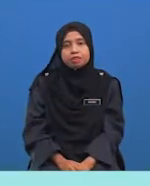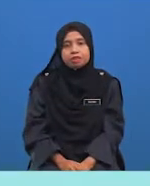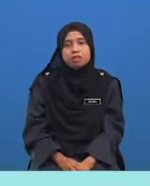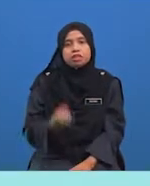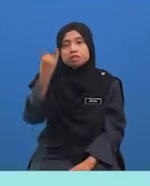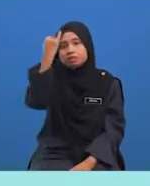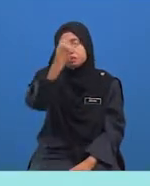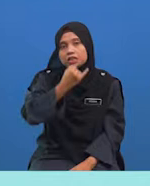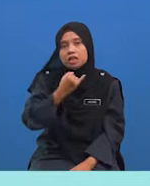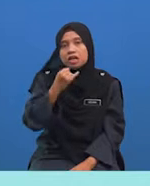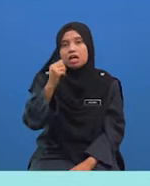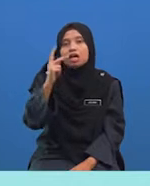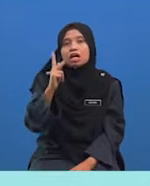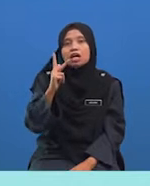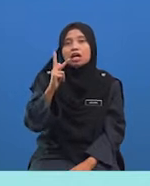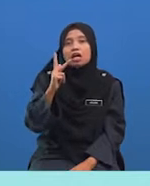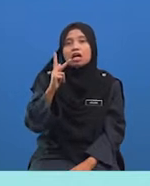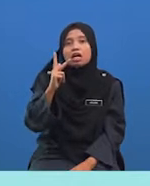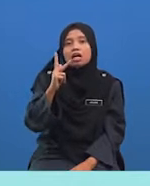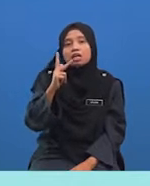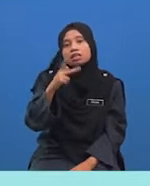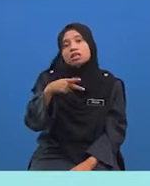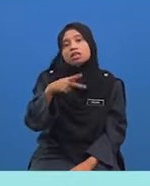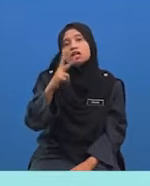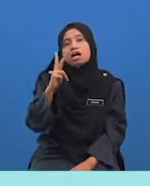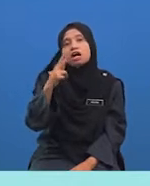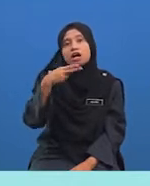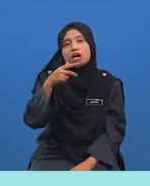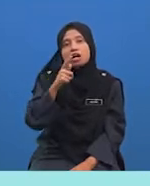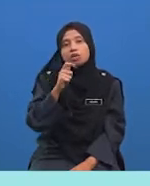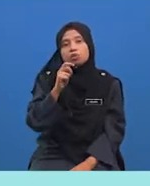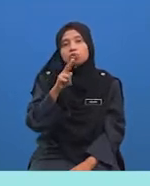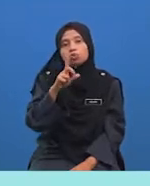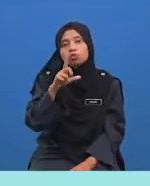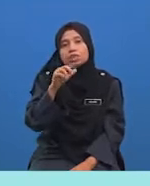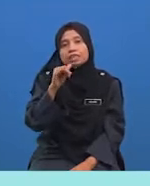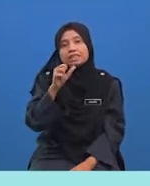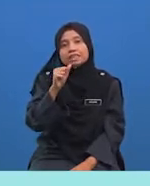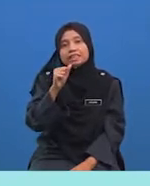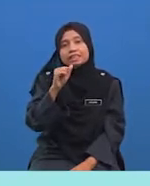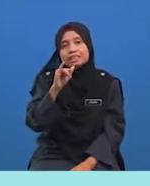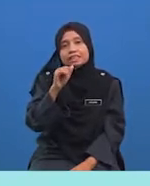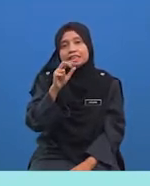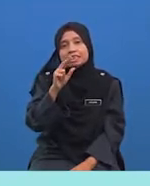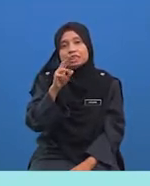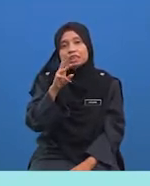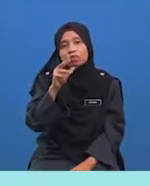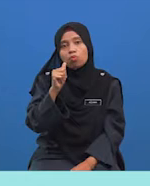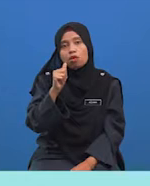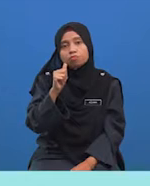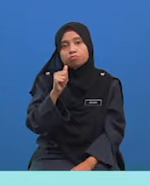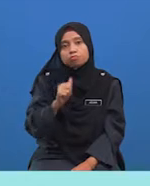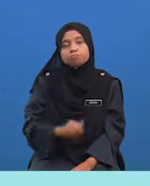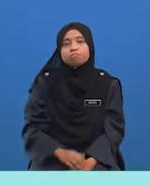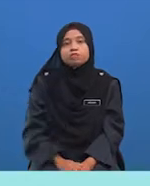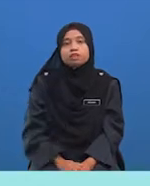Ciri-ciri iklim khatulistiwa: panas dan lembap sepanjang tahun, min suhu 27